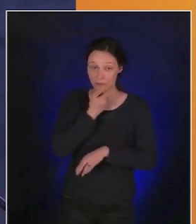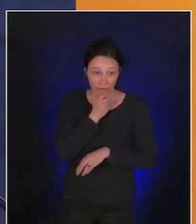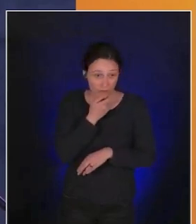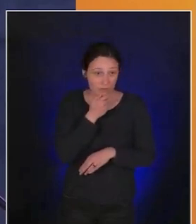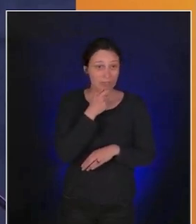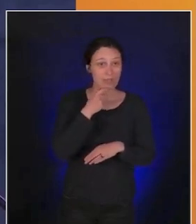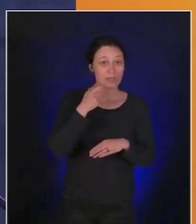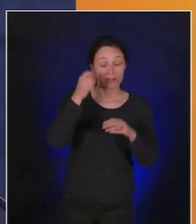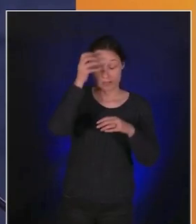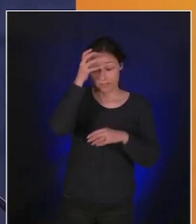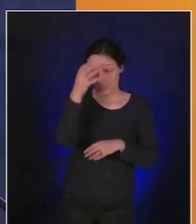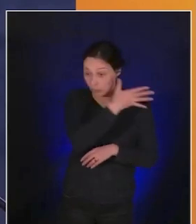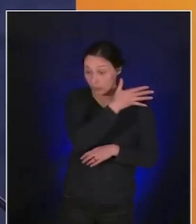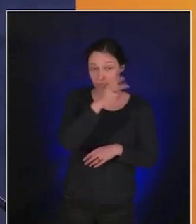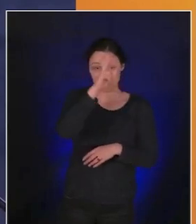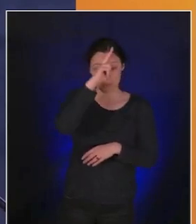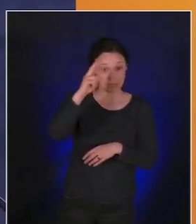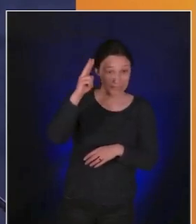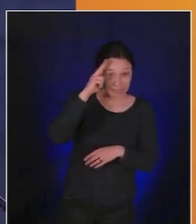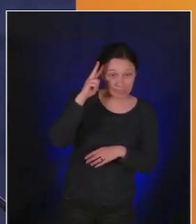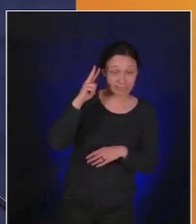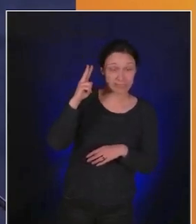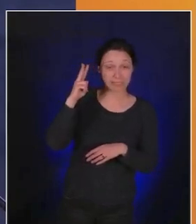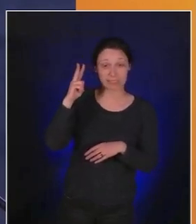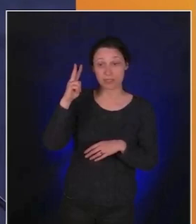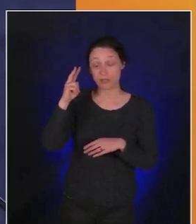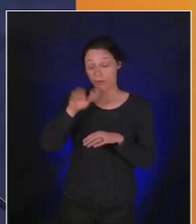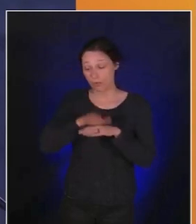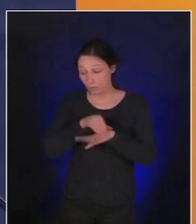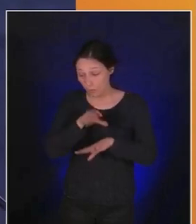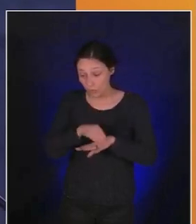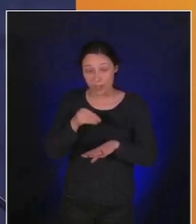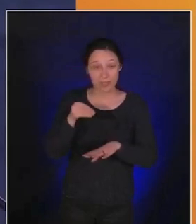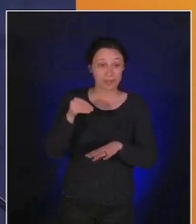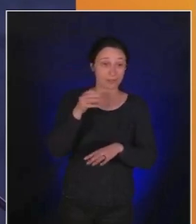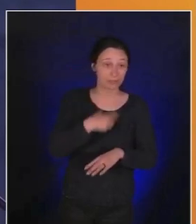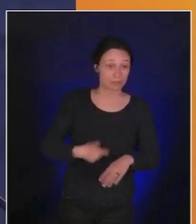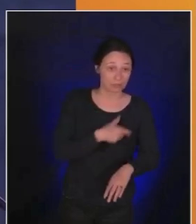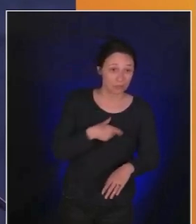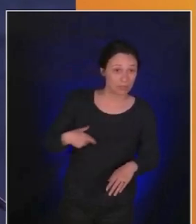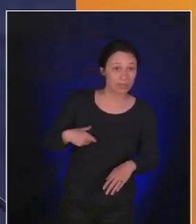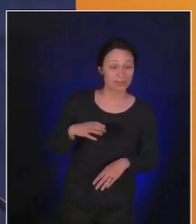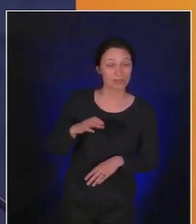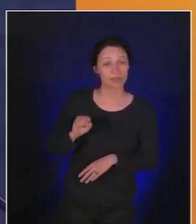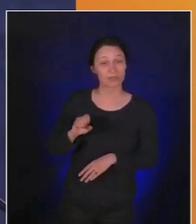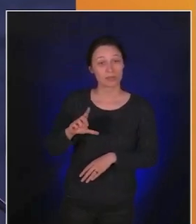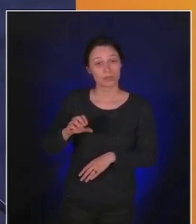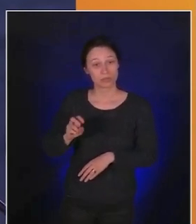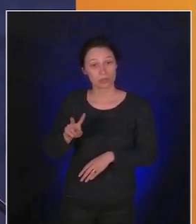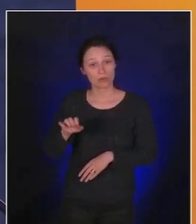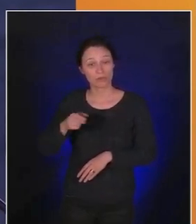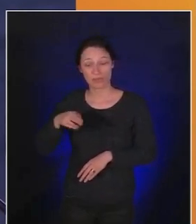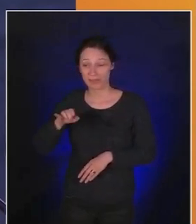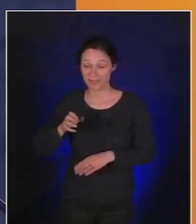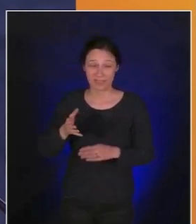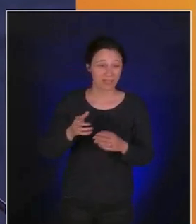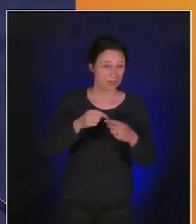en Norvège, en Palestine, aux Pays-Bas, en Suède, en Suisse, en Slovénie et la Confédération syndicale